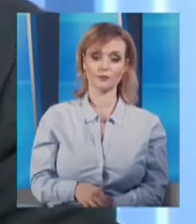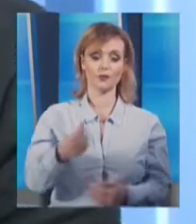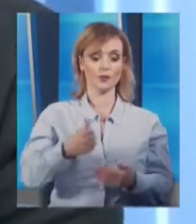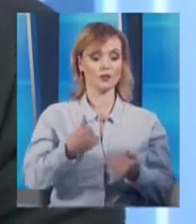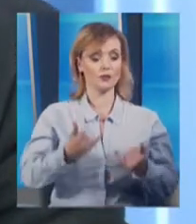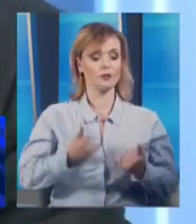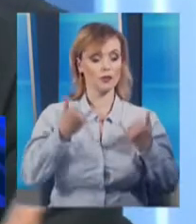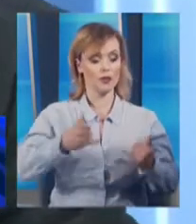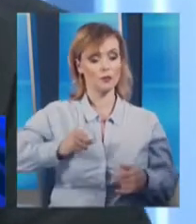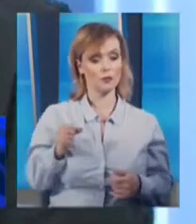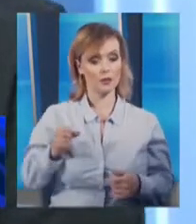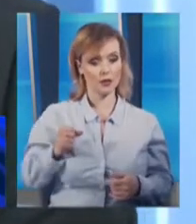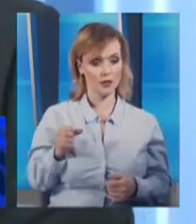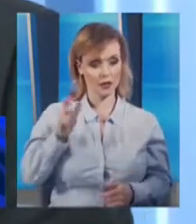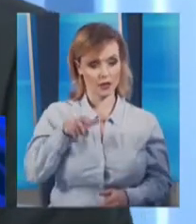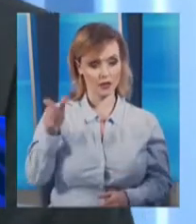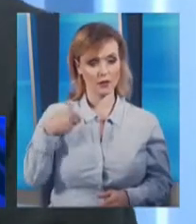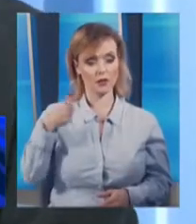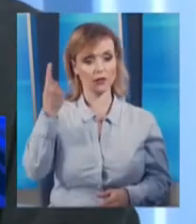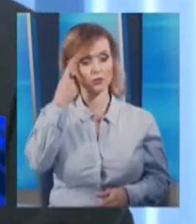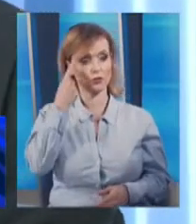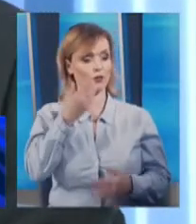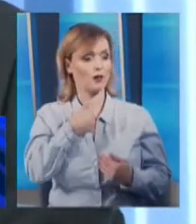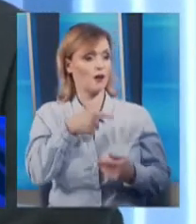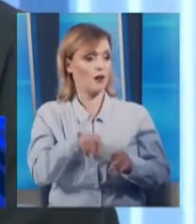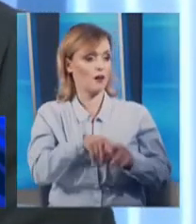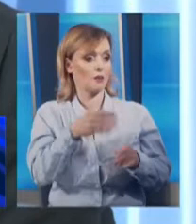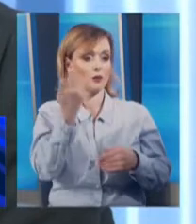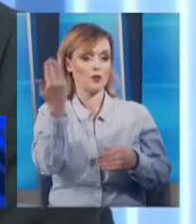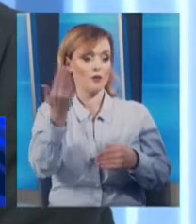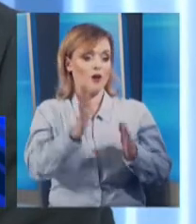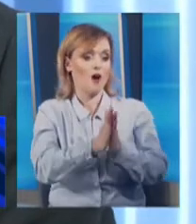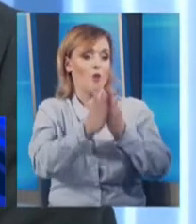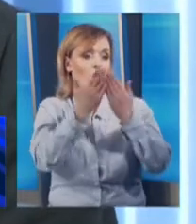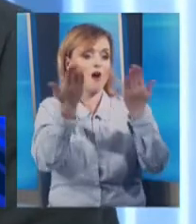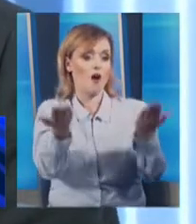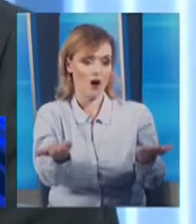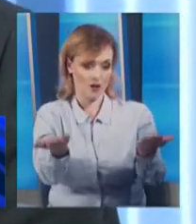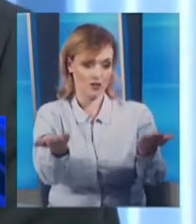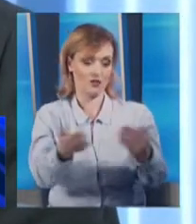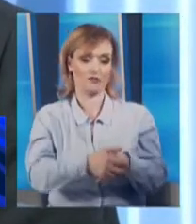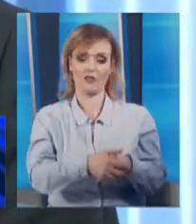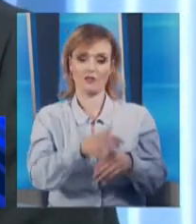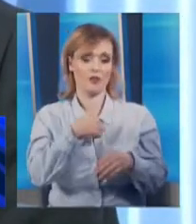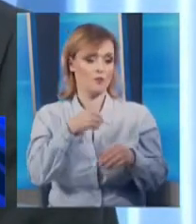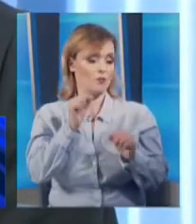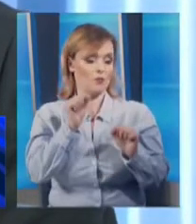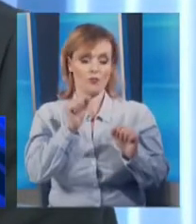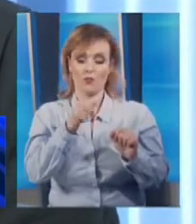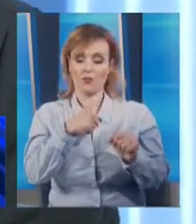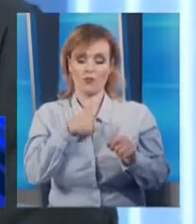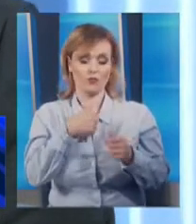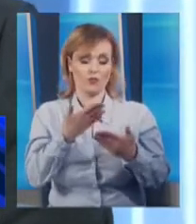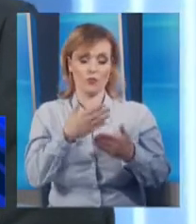Stimați prieteni, eu cred că sunt ca o carte în fața dumneavoastră. Trecutul meu poate fi răsfoit zi cu zi, an cu